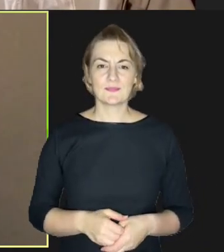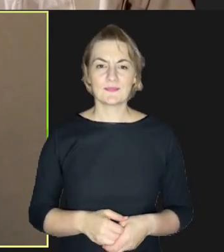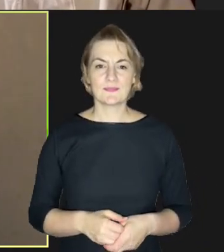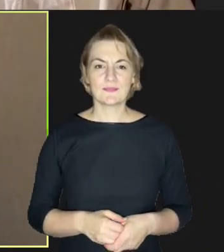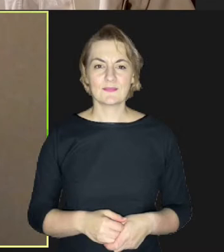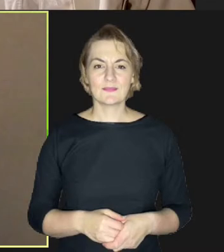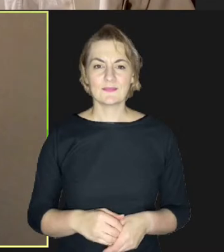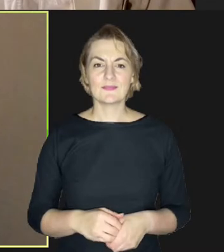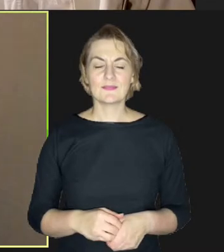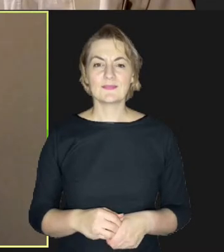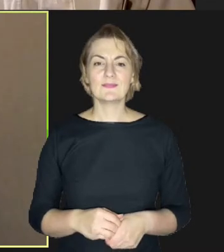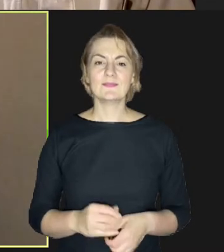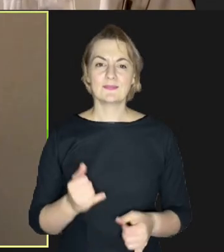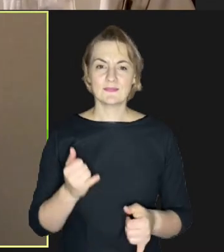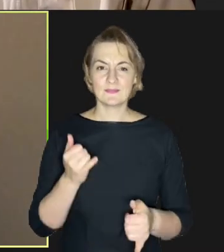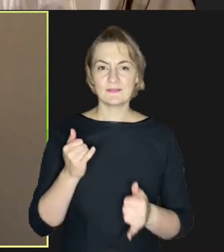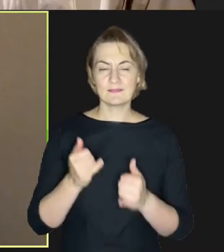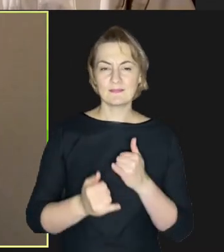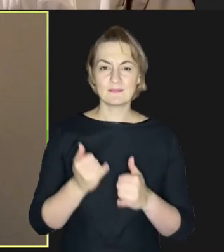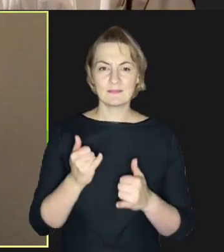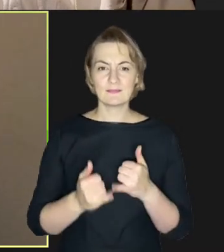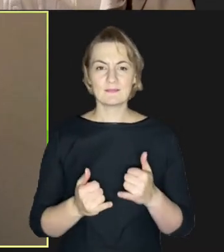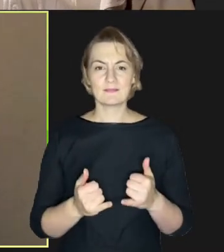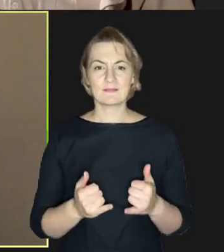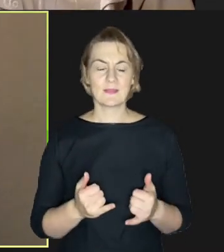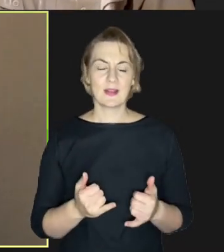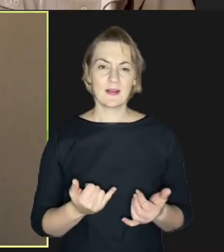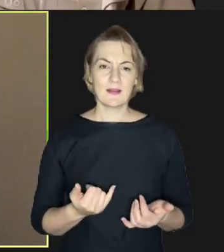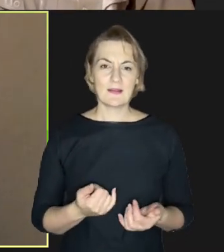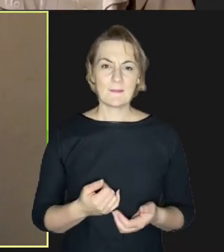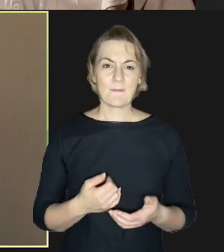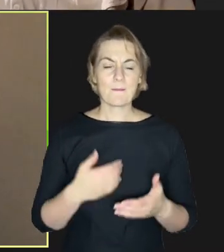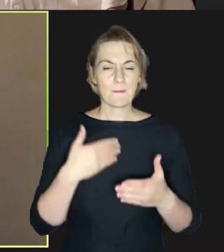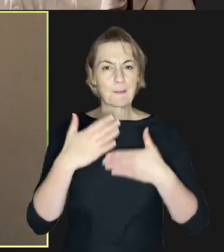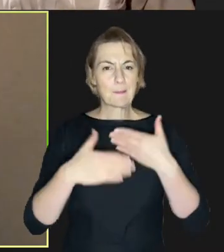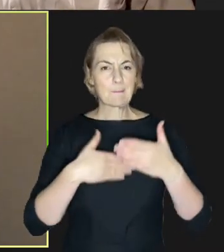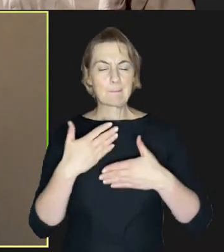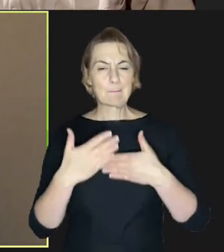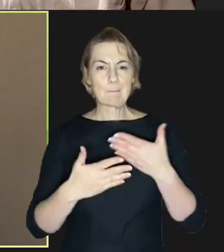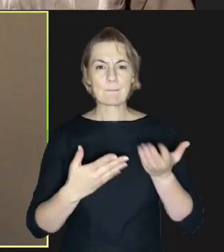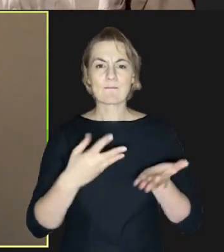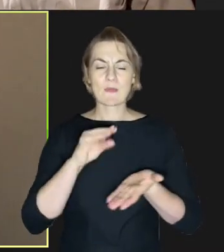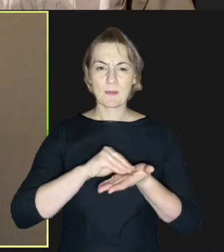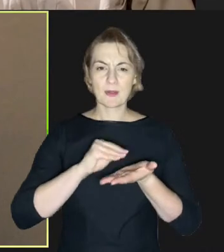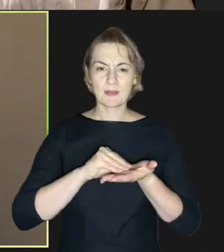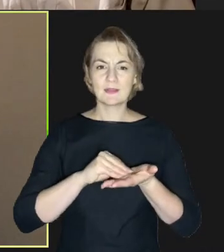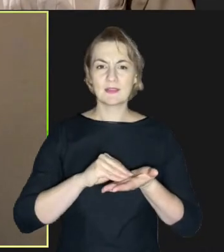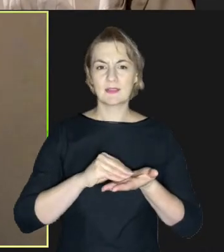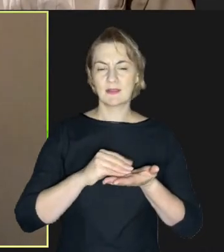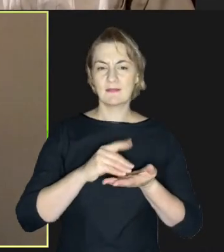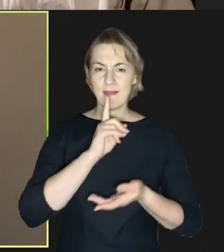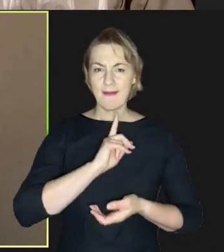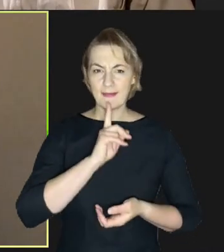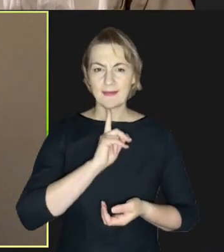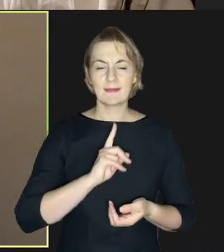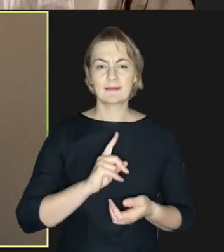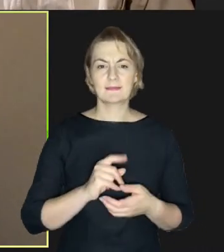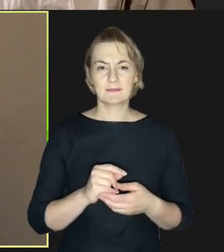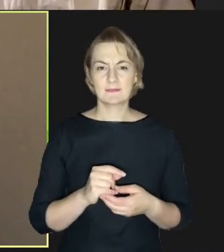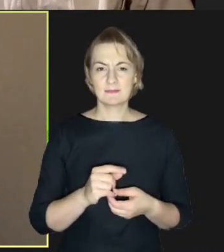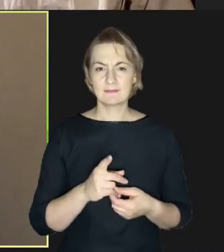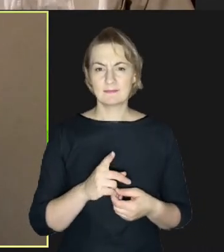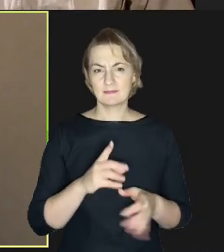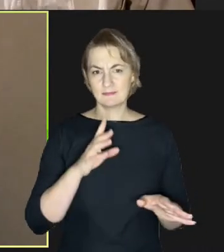w procesie praktyki jakiejś duchowej, niezależnie od tradycji, ale naprawdę takiej